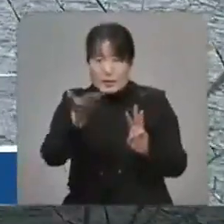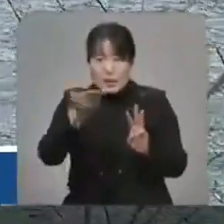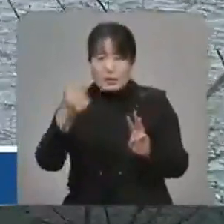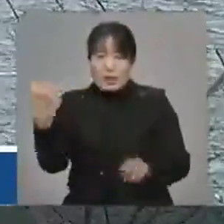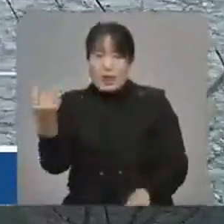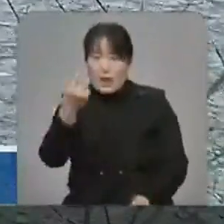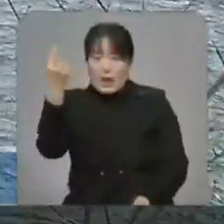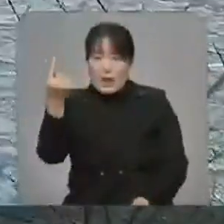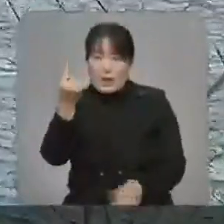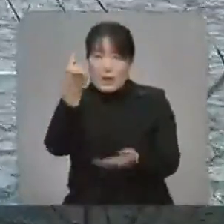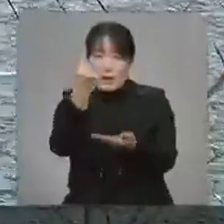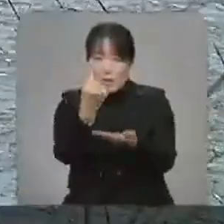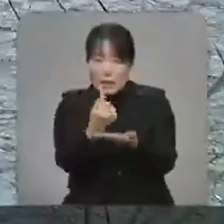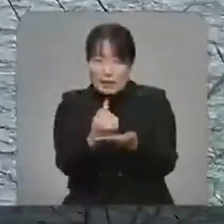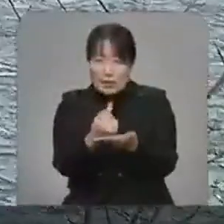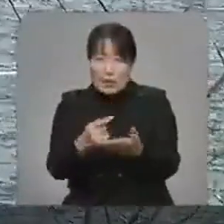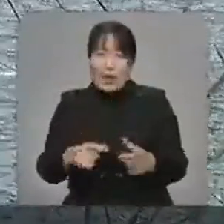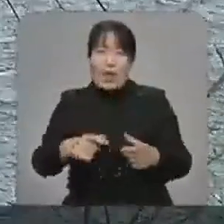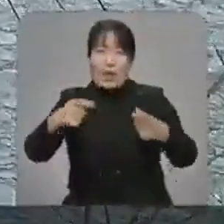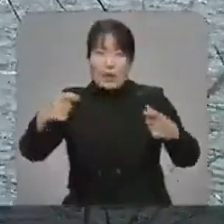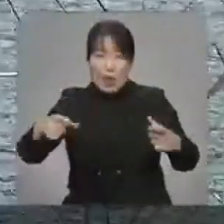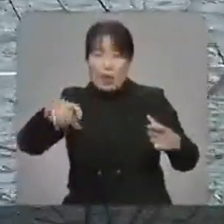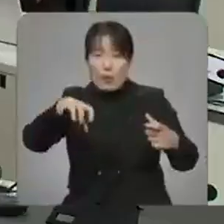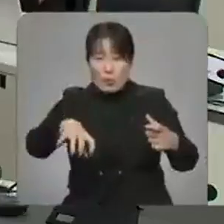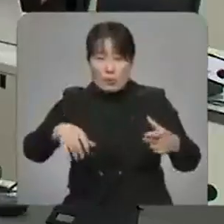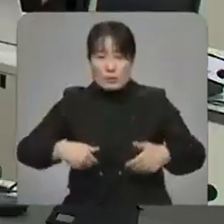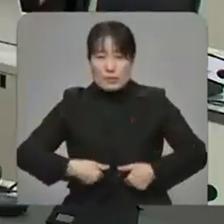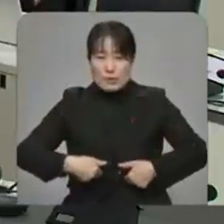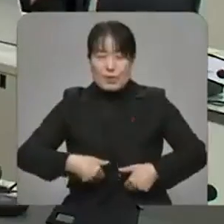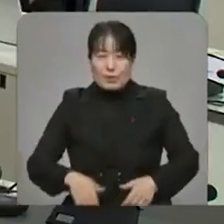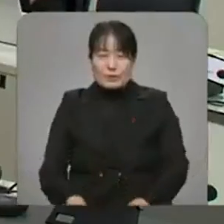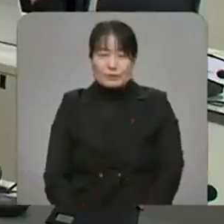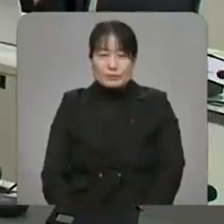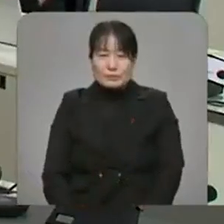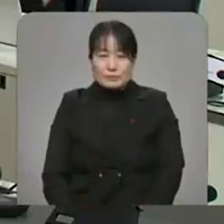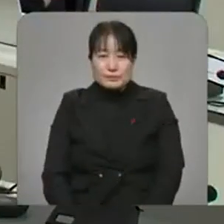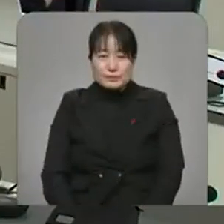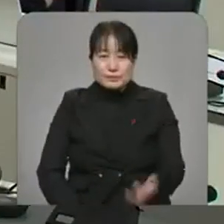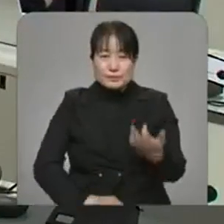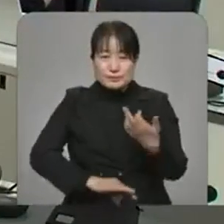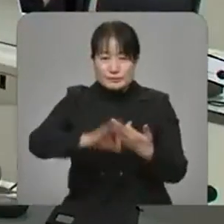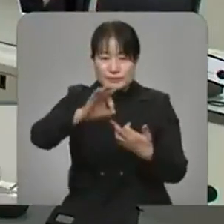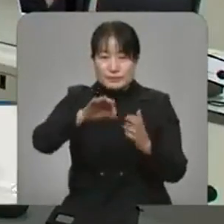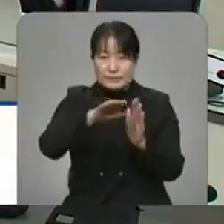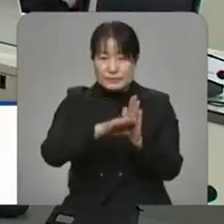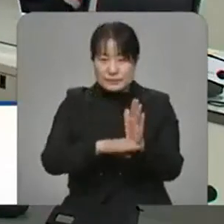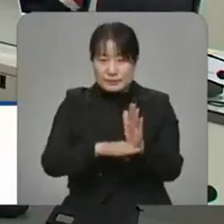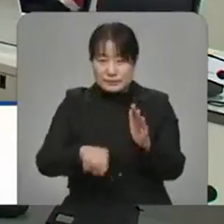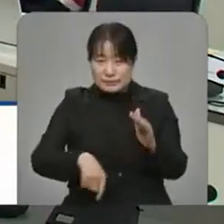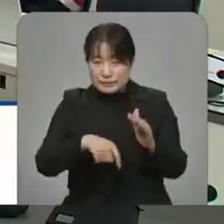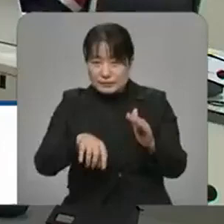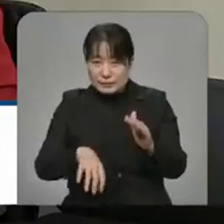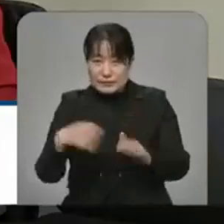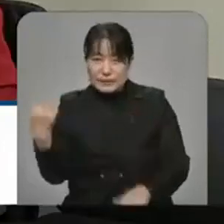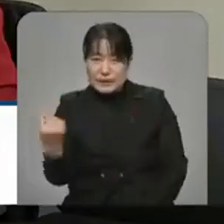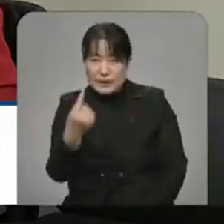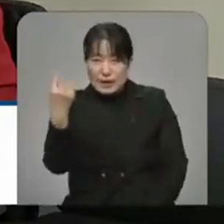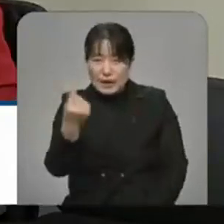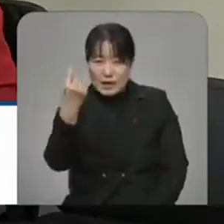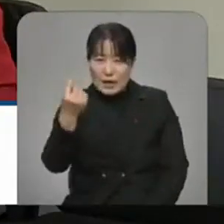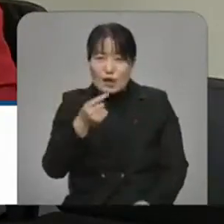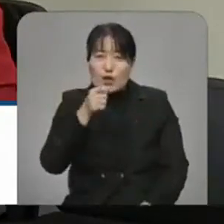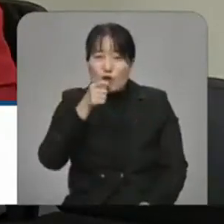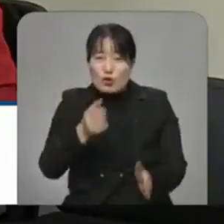쉽게 접근할 수 있도록 주변이 어느 정도 넓어야 합니다 강원 동해안과 남부내륙지역의 분포된 헬기 진화용